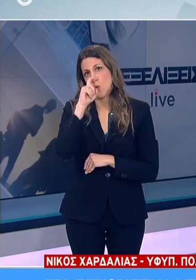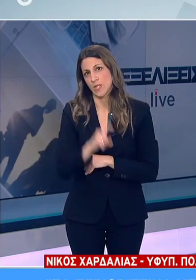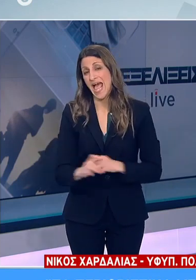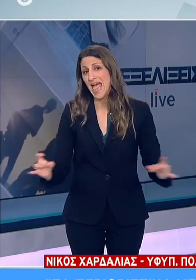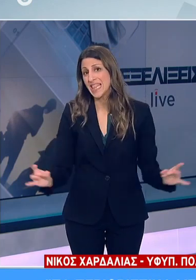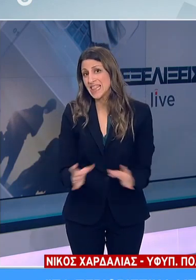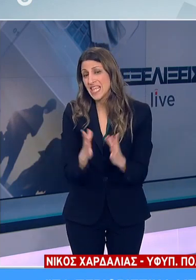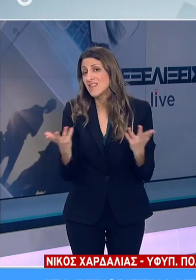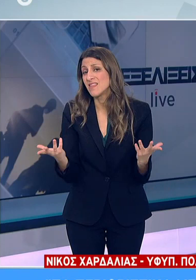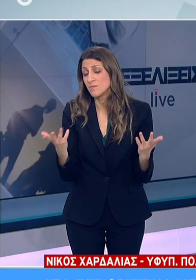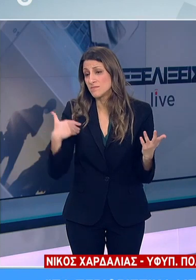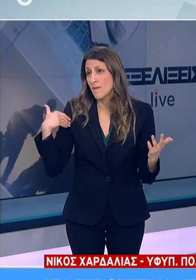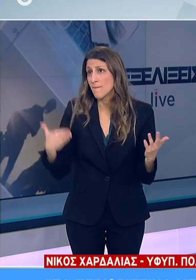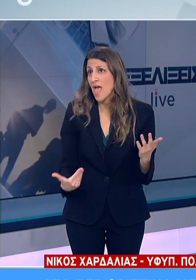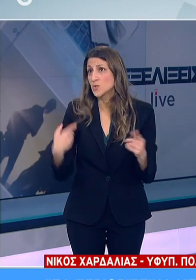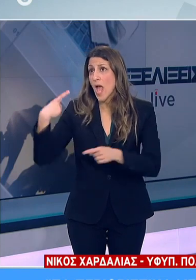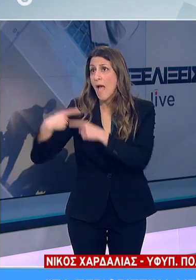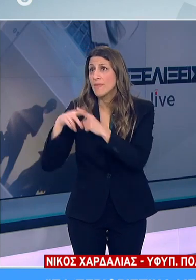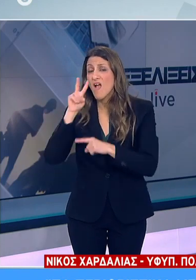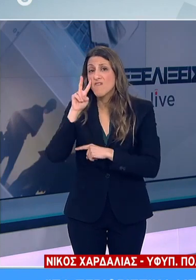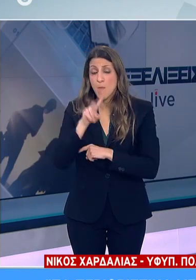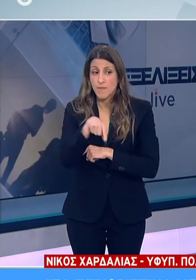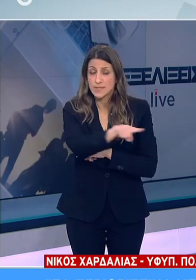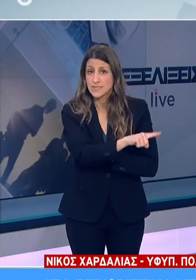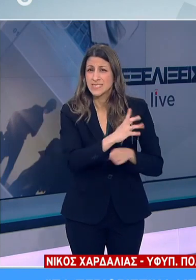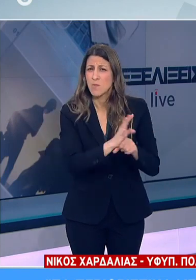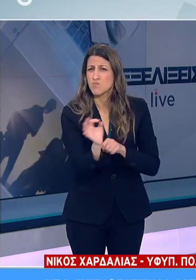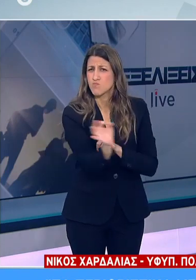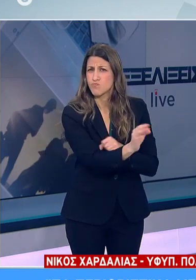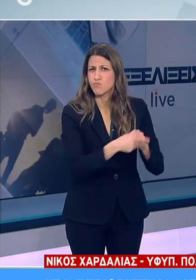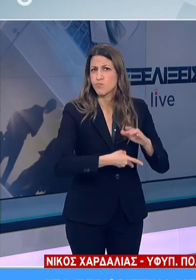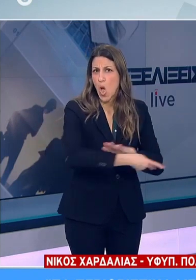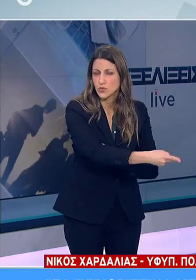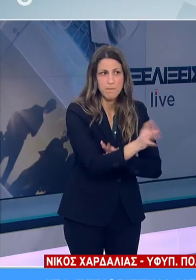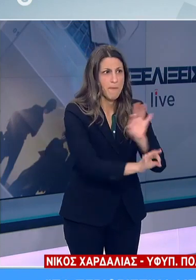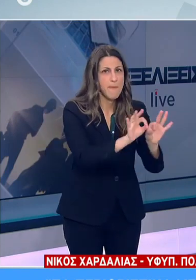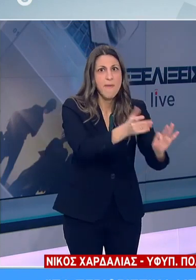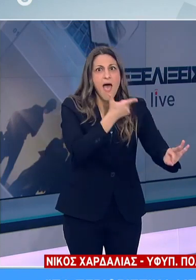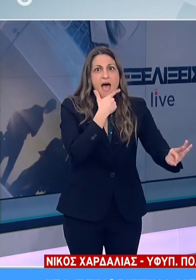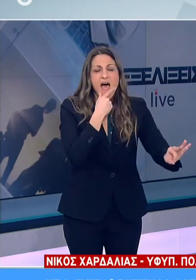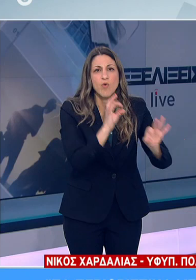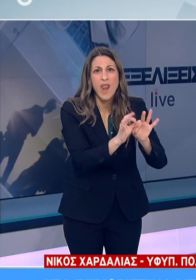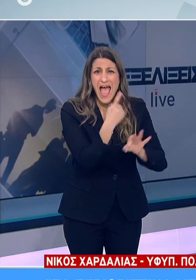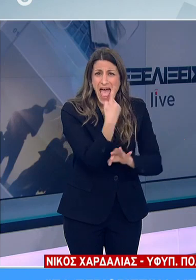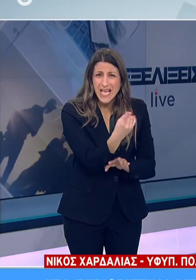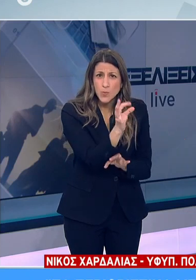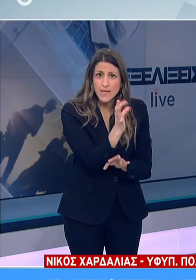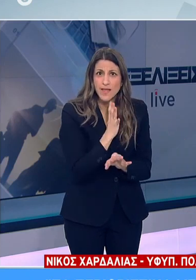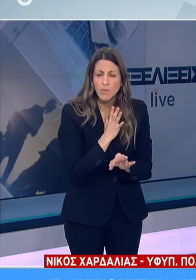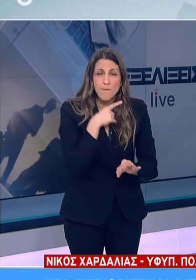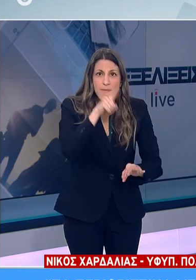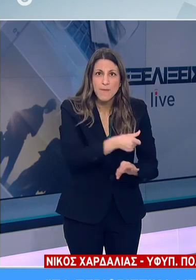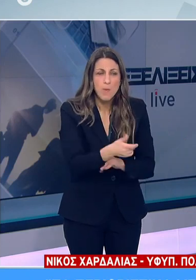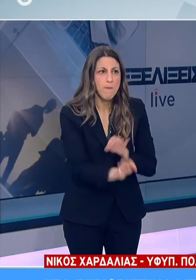υπάρχει κάτι που διδάσκει η εμπειρία από το Κρανίδι, είναι το πόσο μεταδοτικός είναι αυτός ο ιός και το πόσο εύκολα και γρήγορα μπορεί να γίνει ζημιά